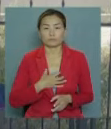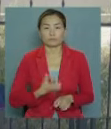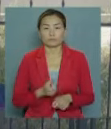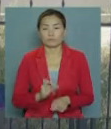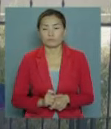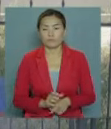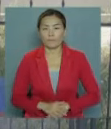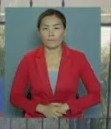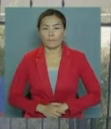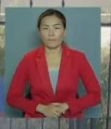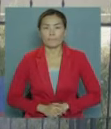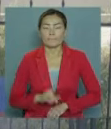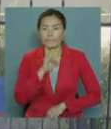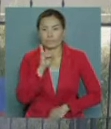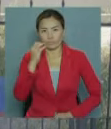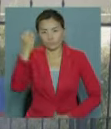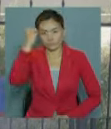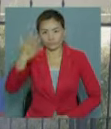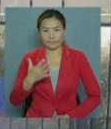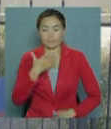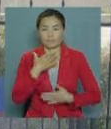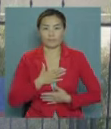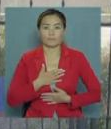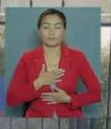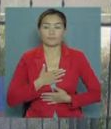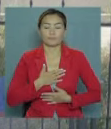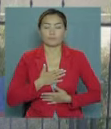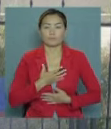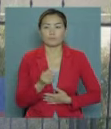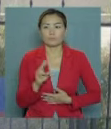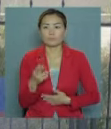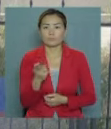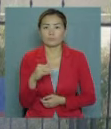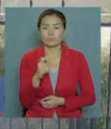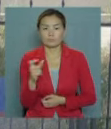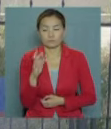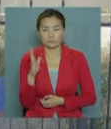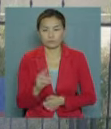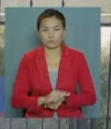Бұл жастардың санасында отан сүйгіштікті, ұлттық рухты